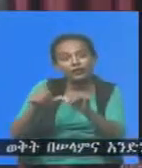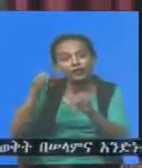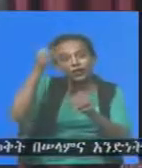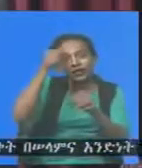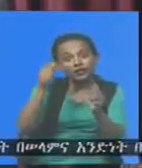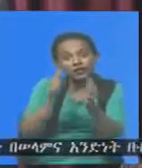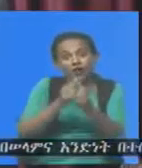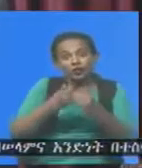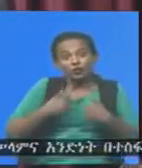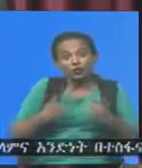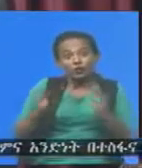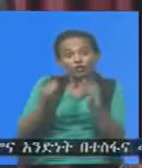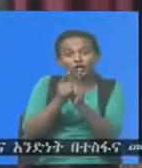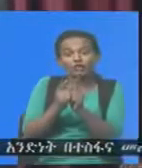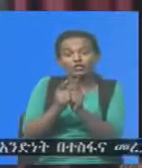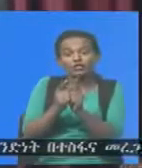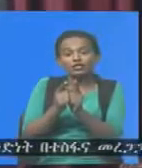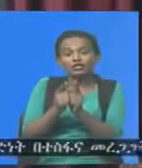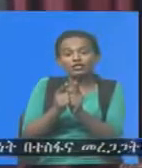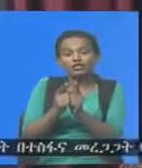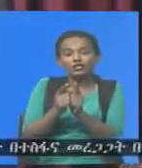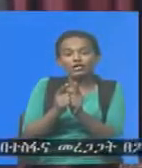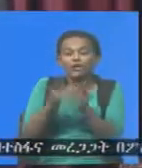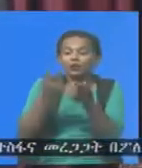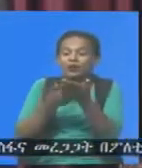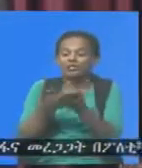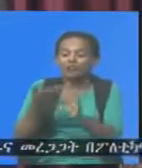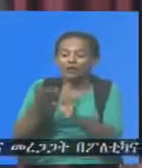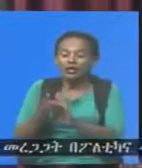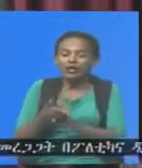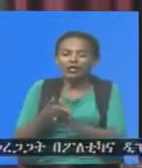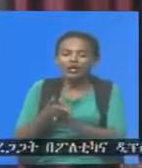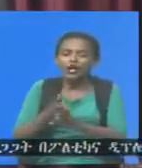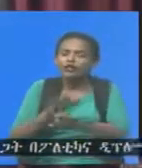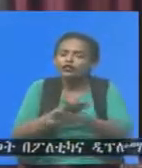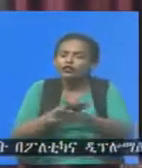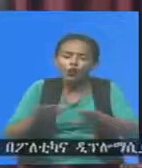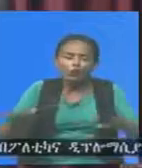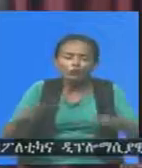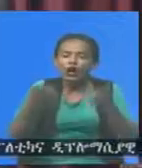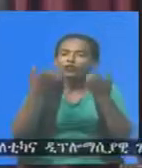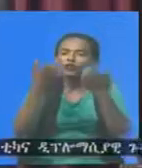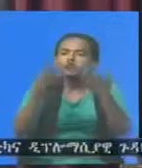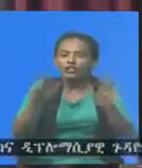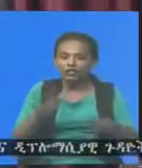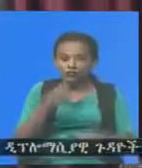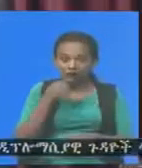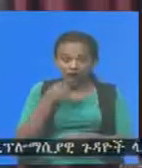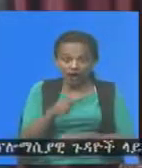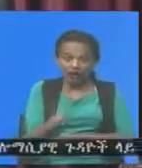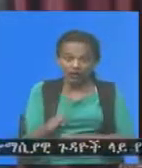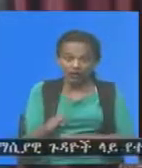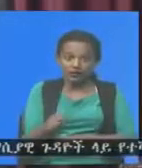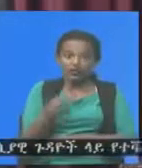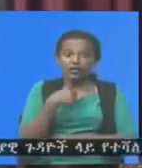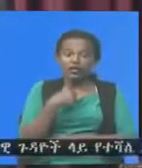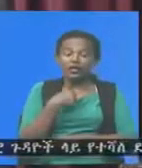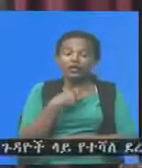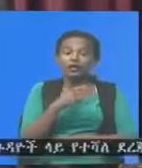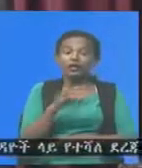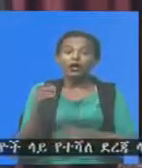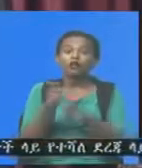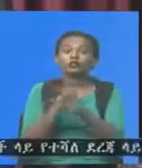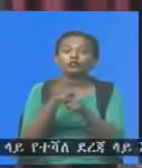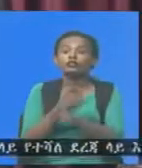ያለው ግንኙነት በዚህ መንገድ እንዲቋጭ አልፈልግም ያለ እንደሆነ የኔና የድርጅቴ ስራ